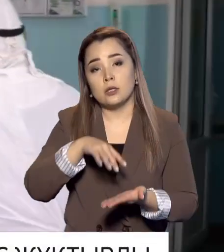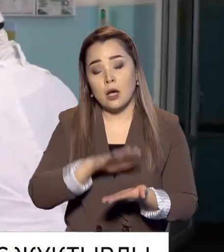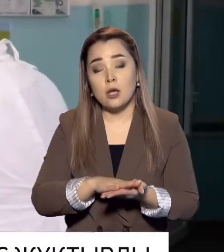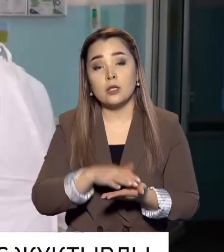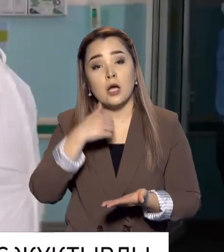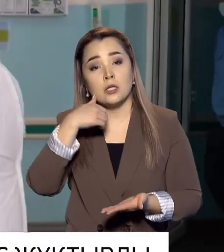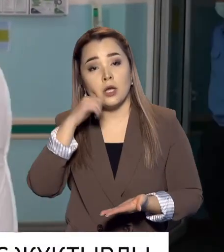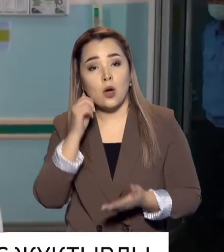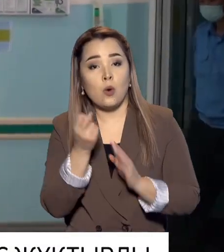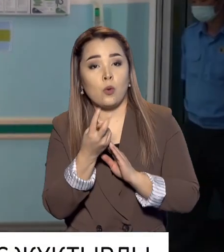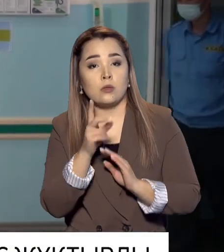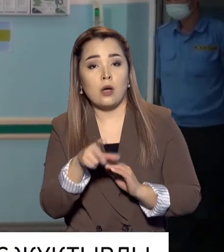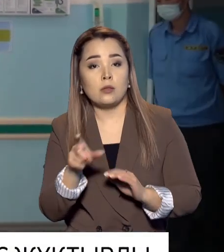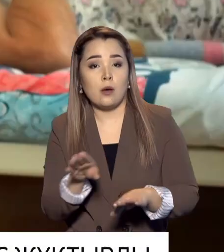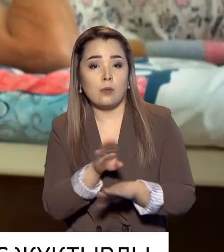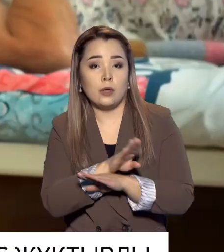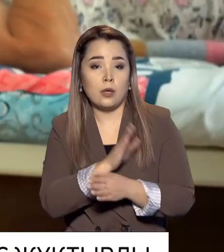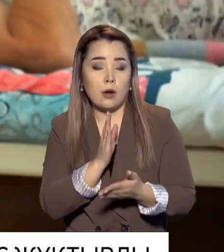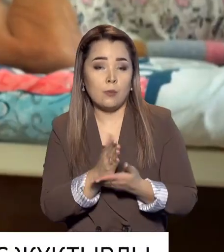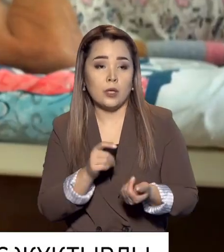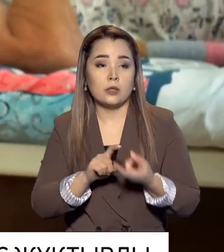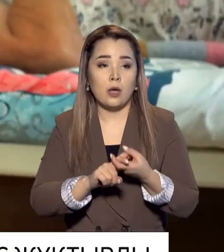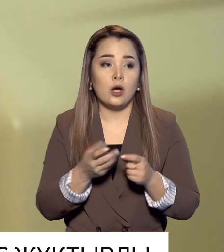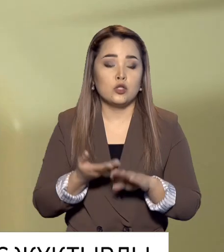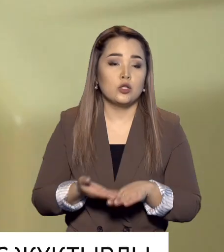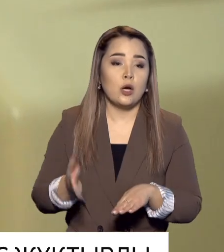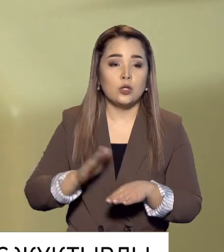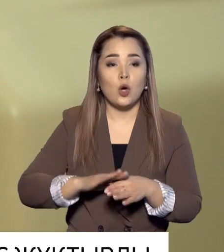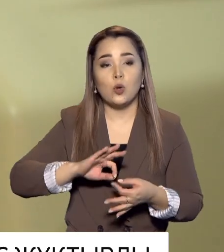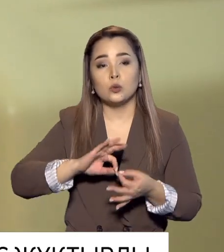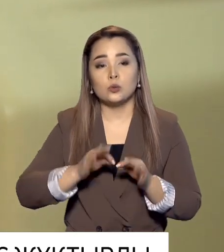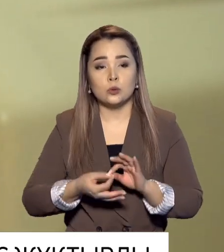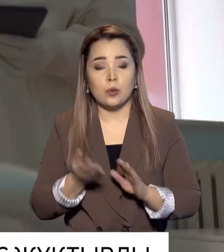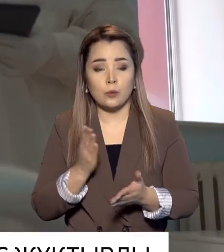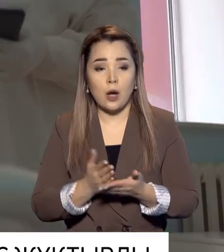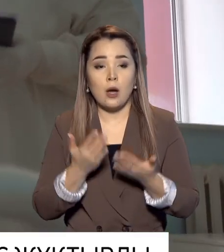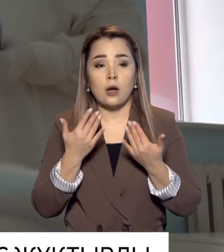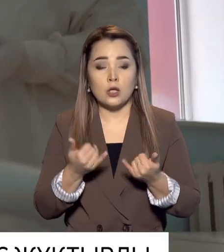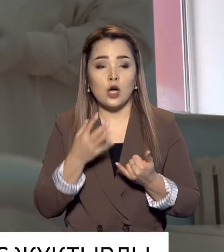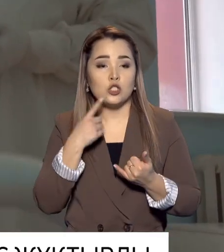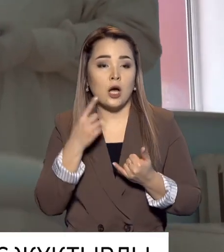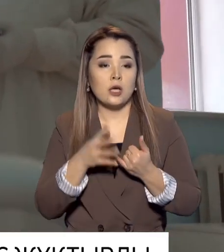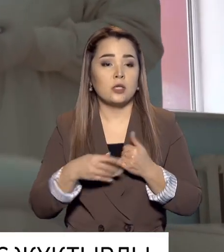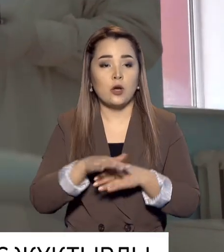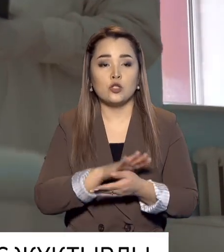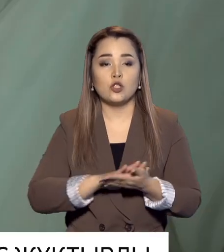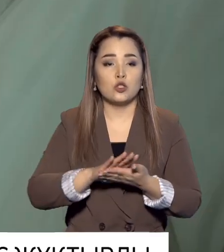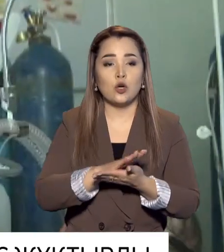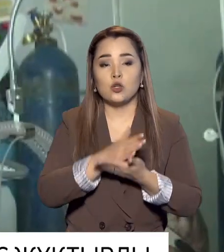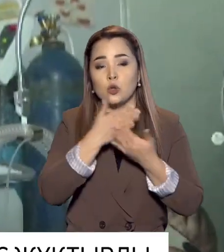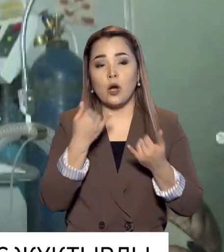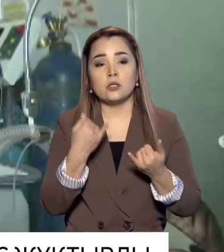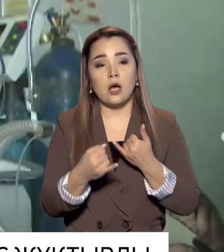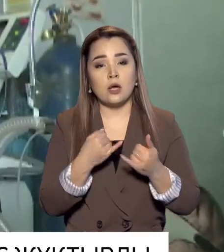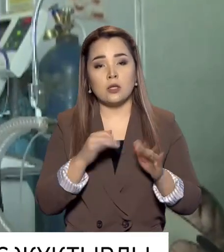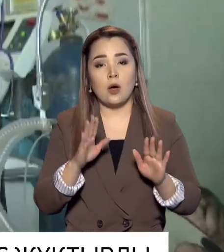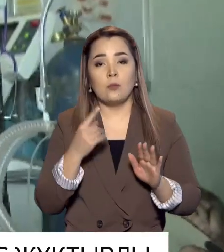кеше 12 адам қайтыс болды. Барлық өңірде эпидемиологиялық ахуал күрделеніп барады. Жасыл аймақта бірде бір өңір қалған жоқ. Сары